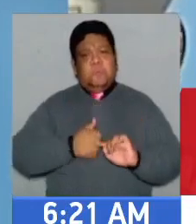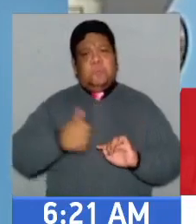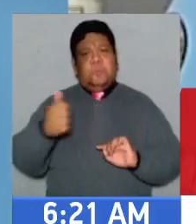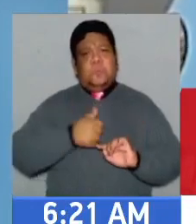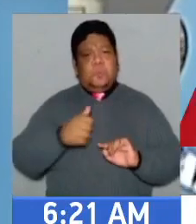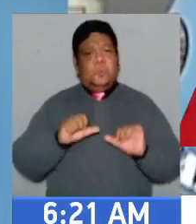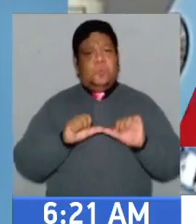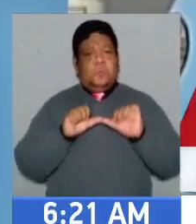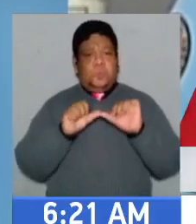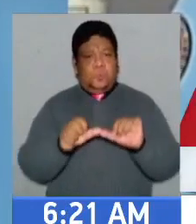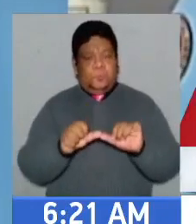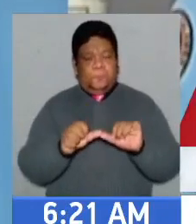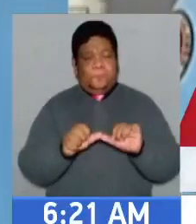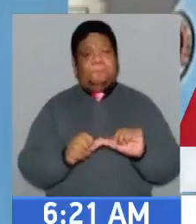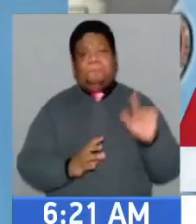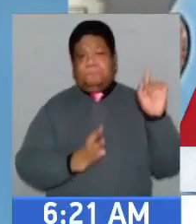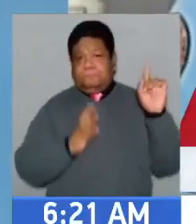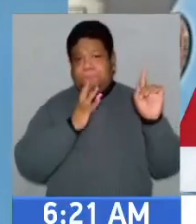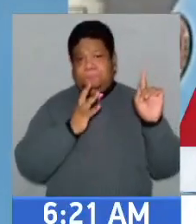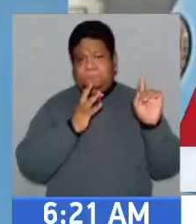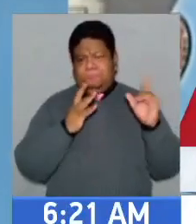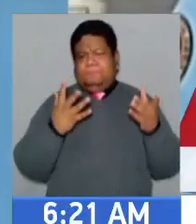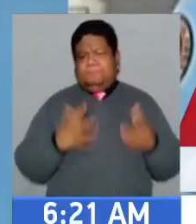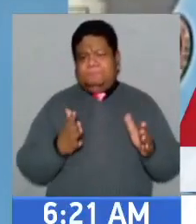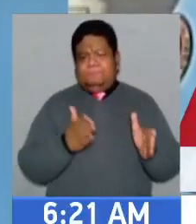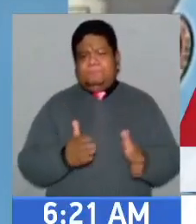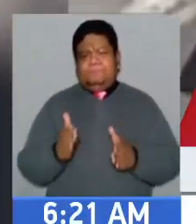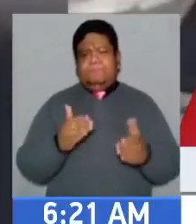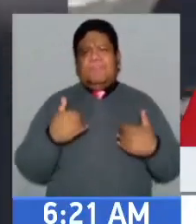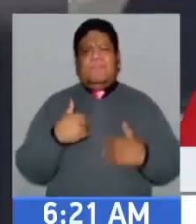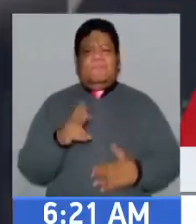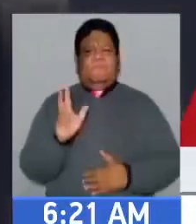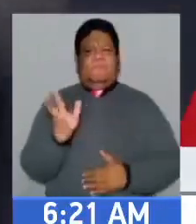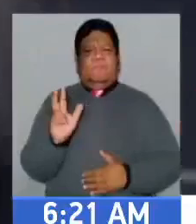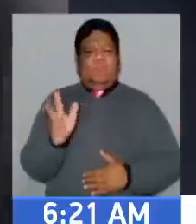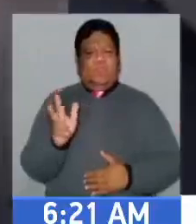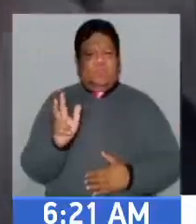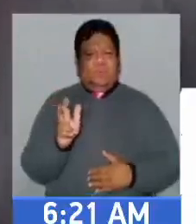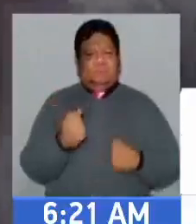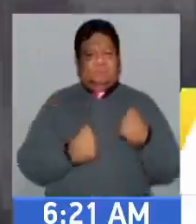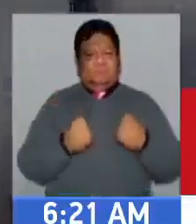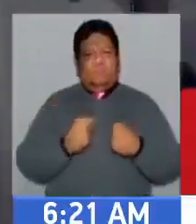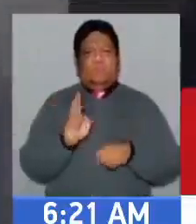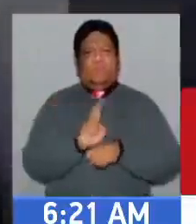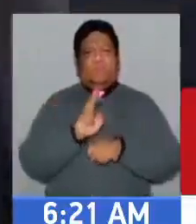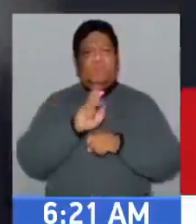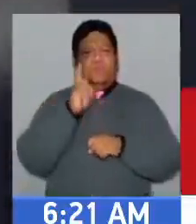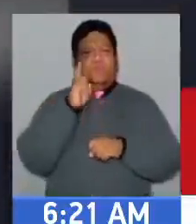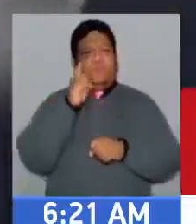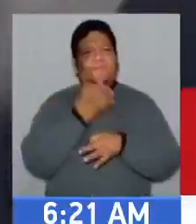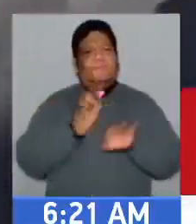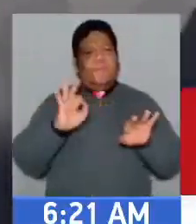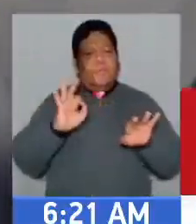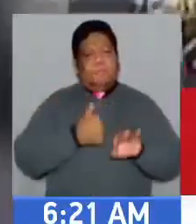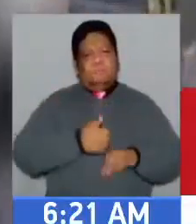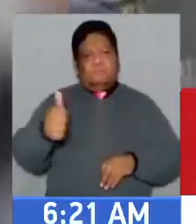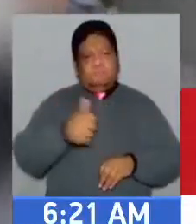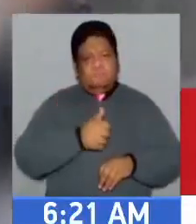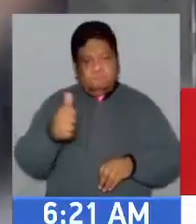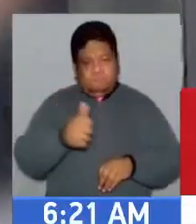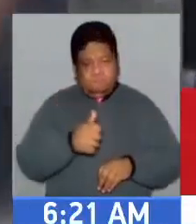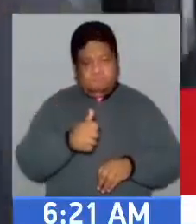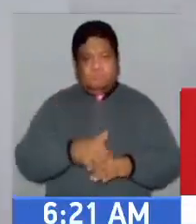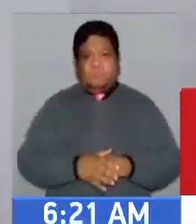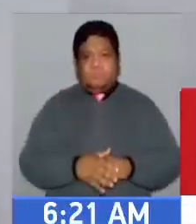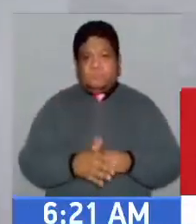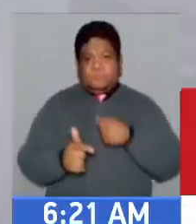sasakyan. Actually, 30 yun gagamitin namin sa libreng sakay. Nagbigay rin ng libreng sakay ang provincial government sa iba't ibang lugar